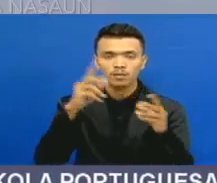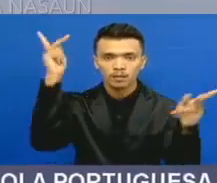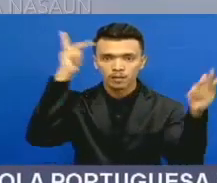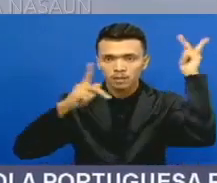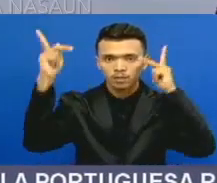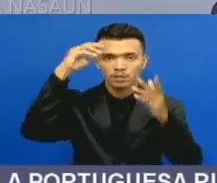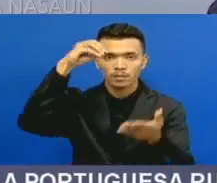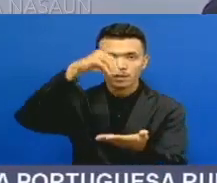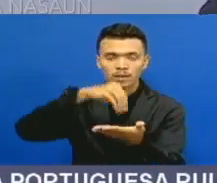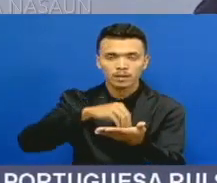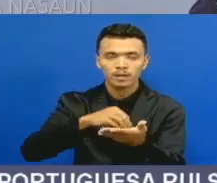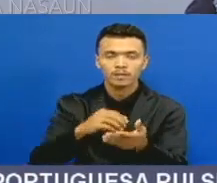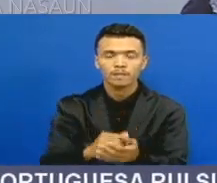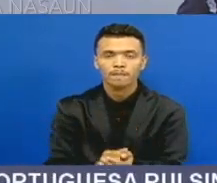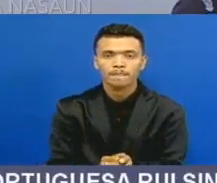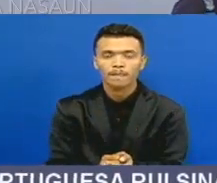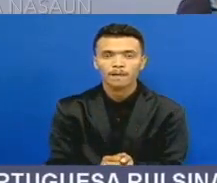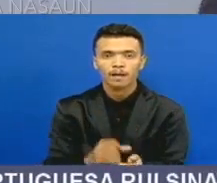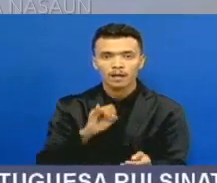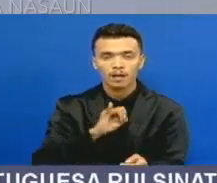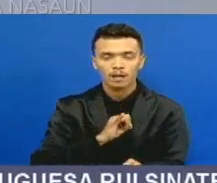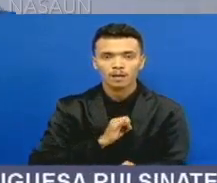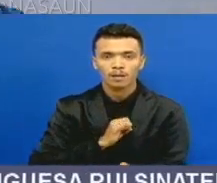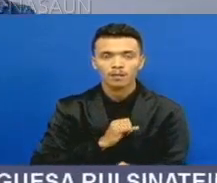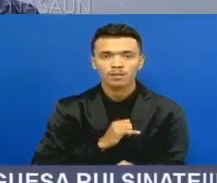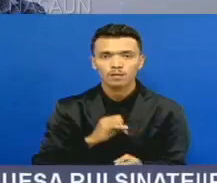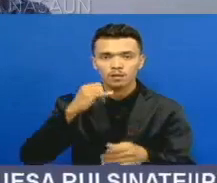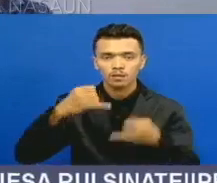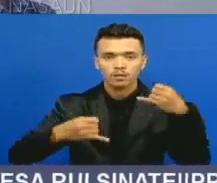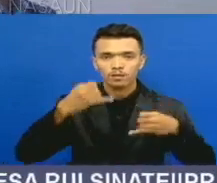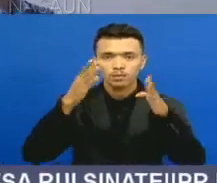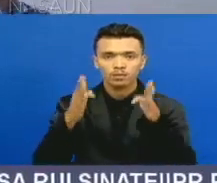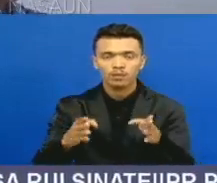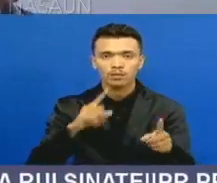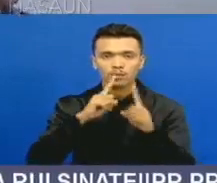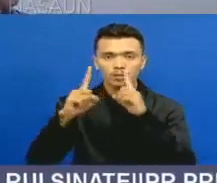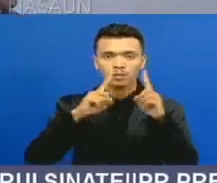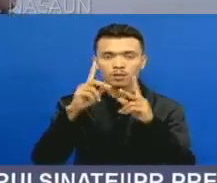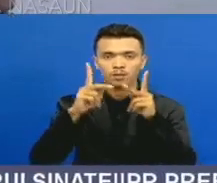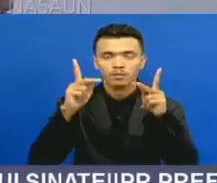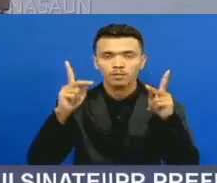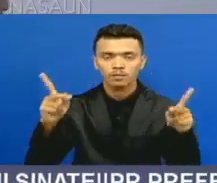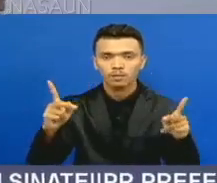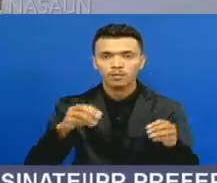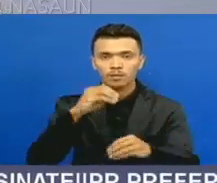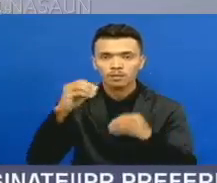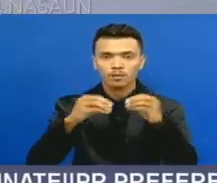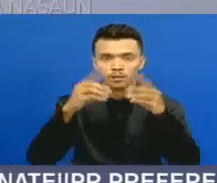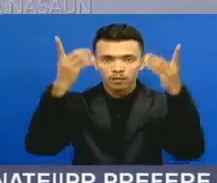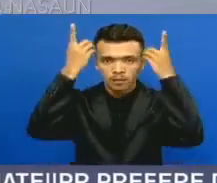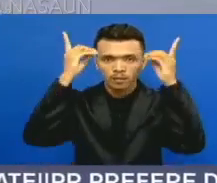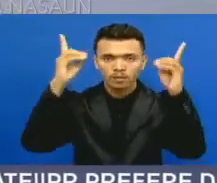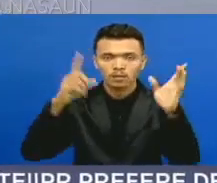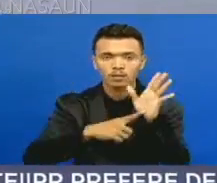e recurso nem hau, nem juiz ele vai colher e público não vai recurso. Quando vai ir a decisão